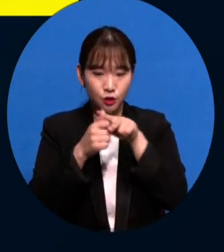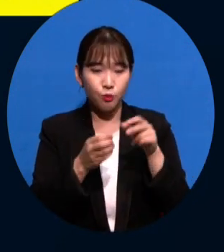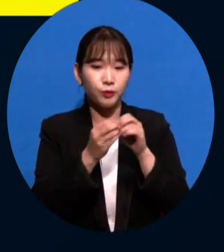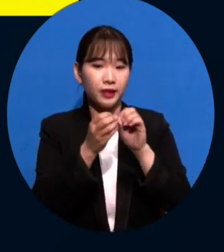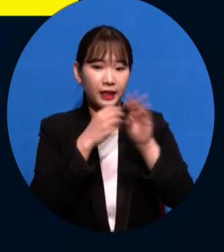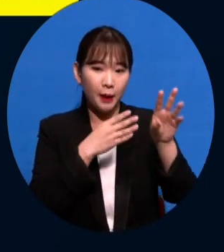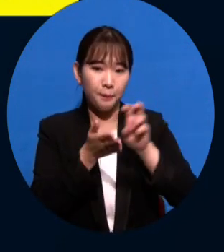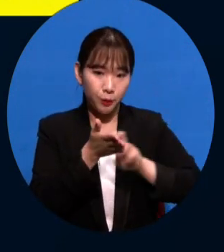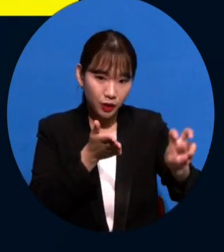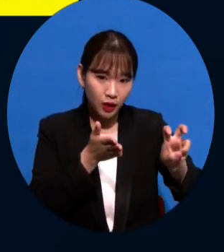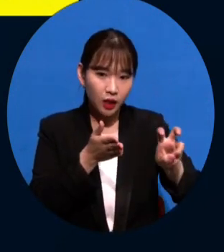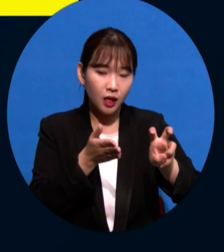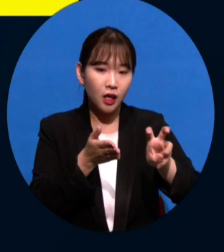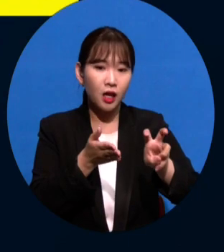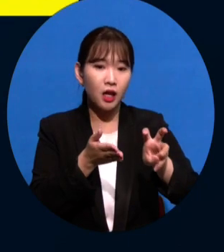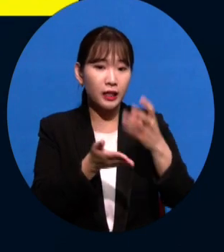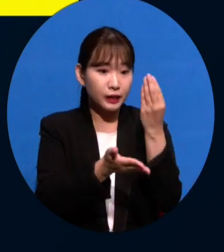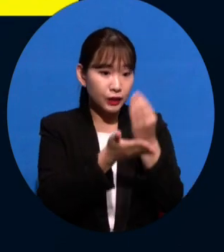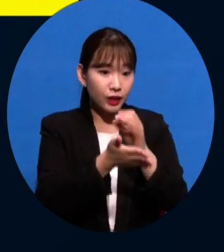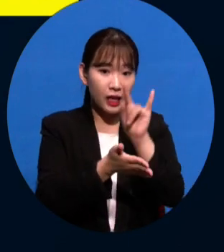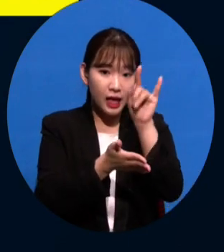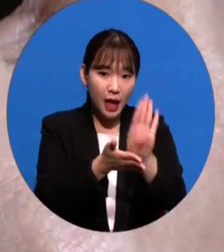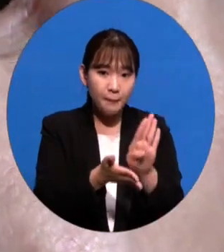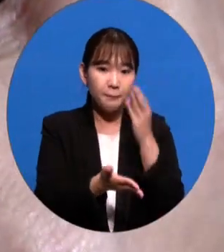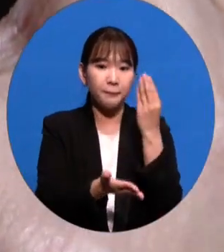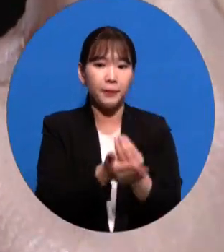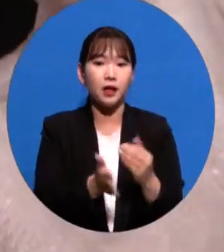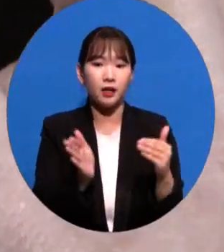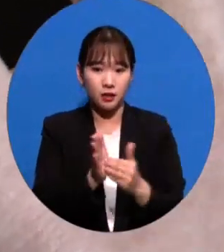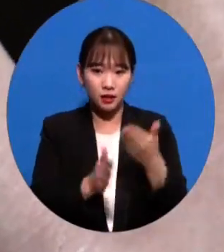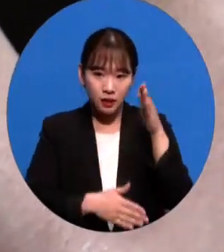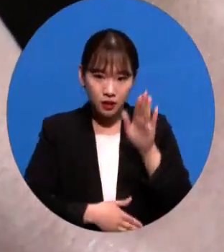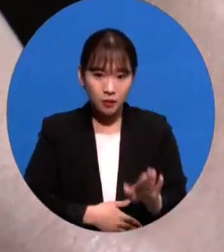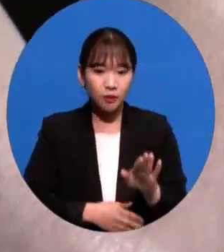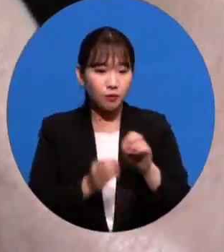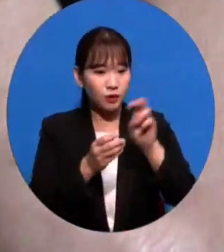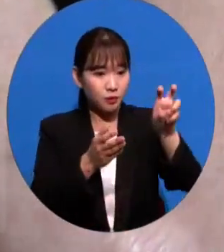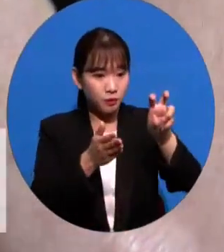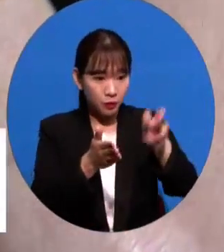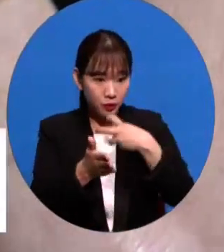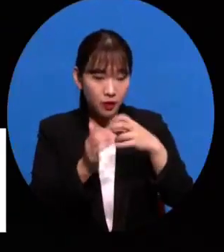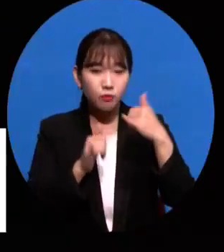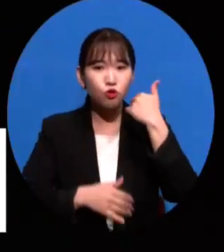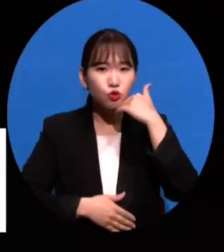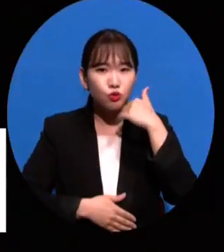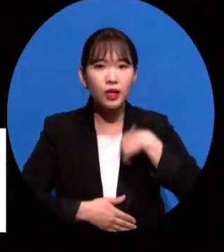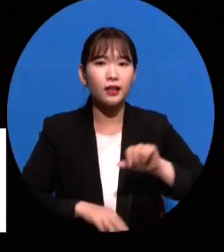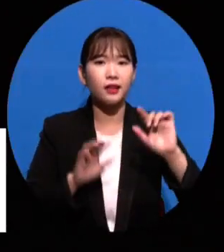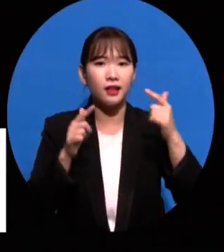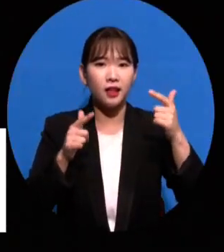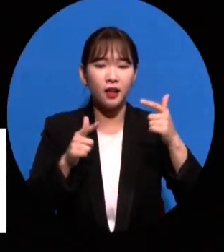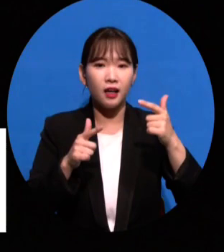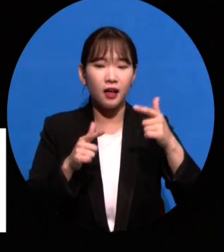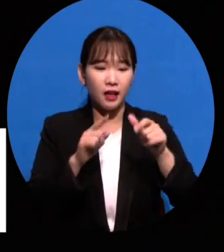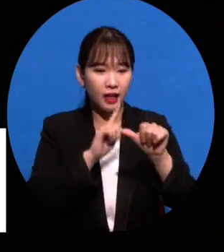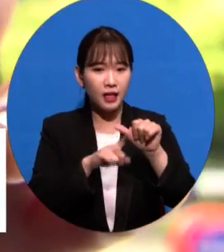보냈고 문자에 적혀있는 앱까지 다운받았습니다. 하지만 문자를 보낸 사람은 아들이 아니었고